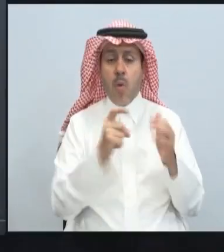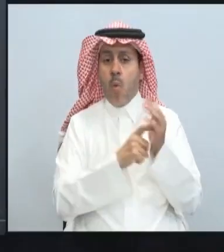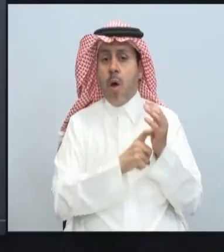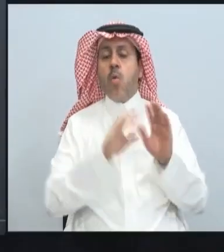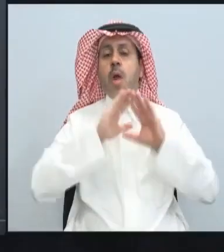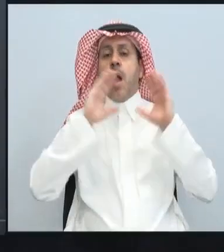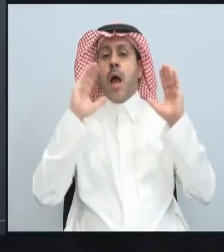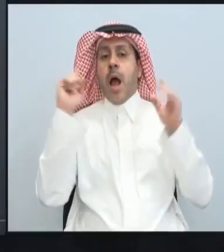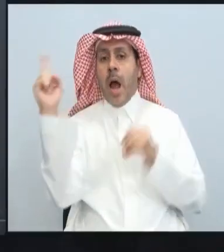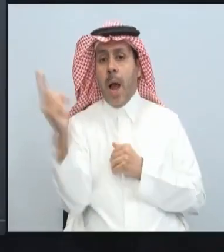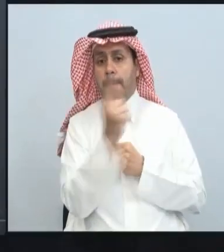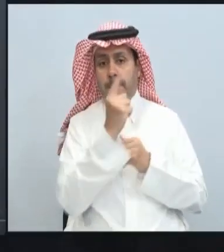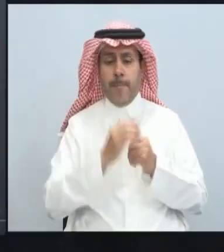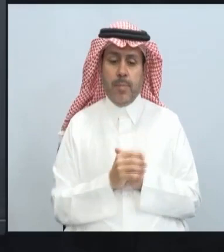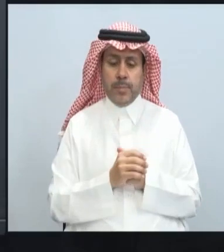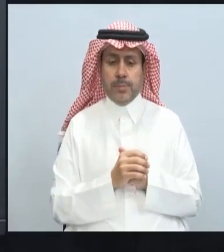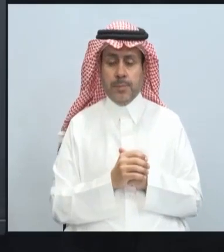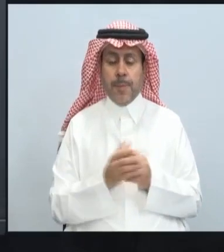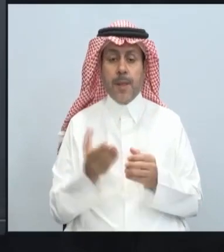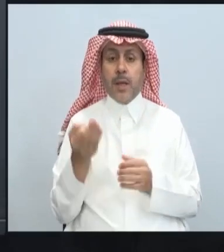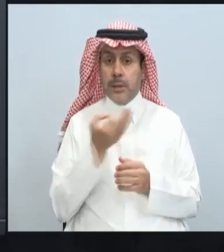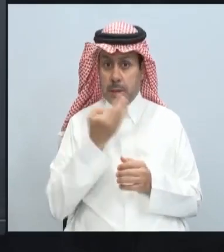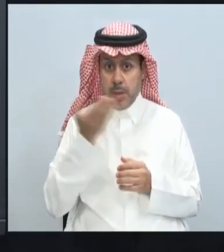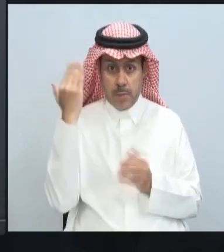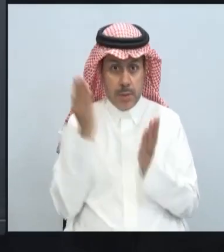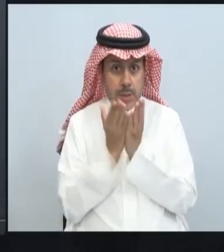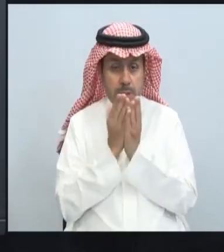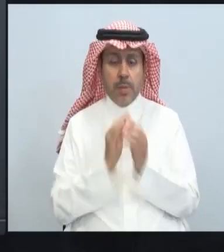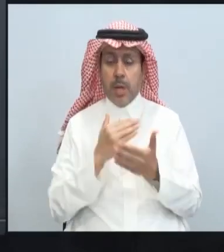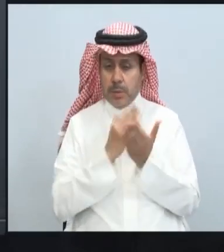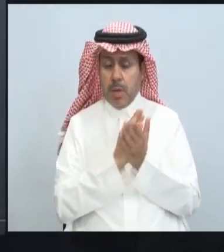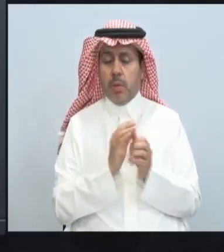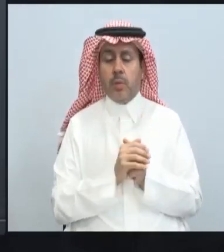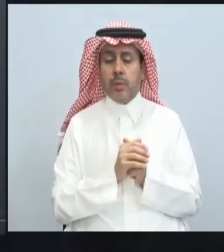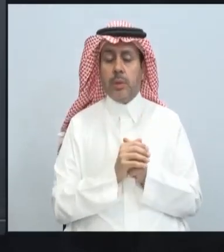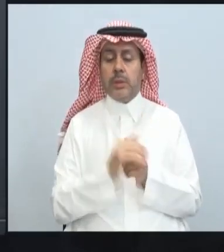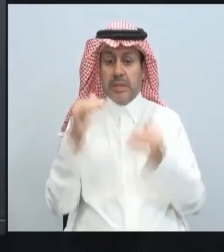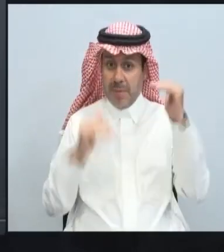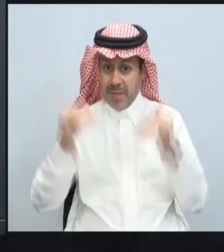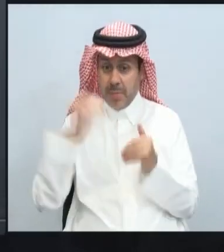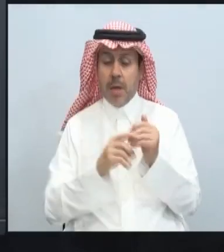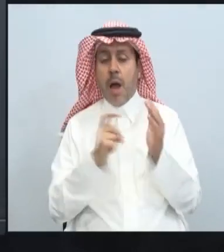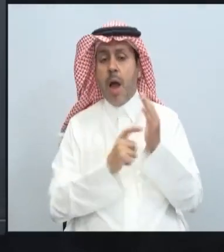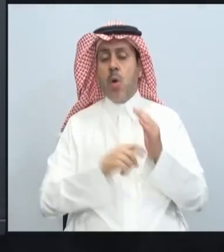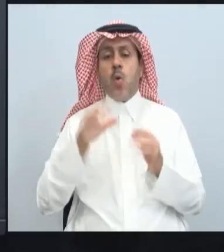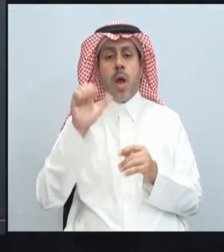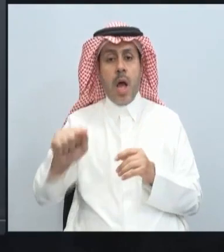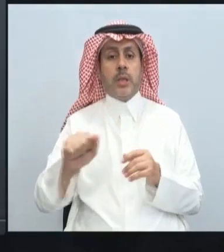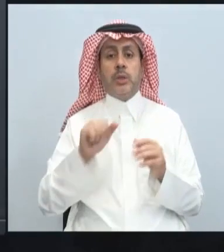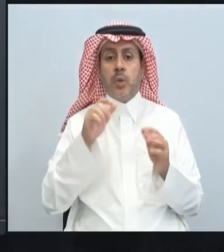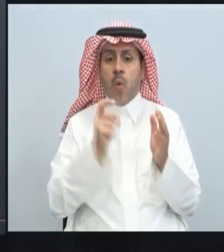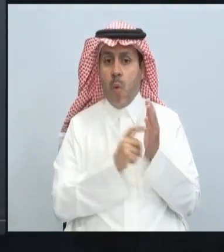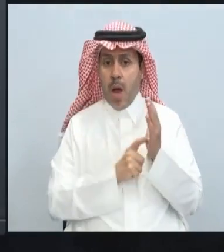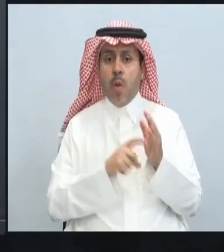الحديث في الدرس السابق عن القسم الاول من هذا الدرس وهو بعنوان التمييز بين القانون الخاص والقانون العام